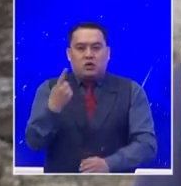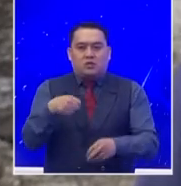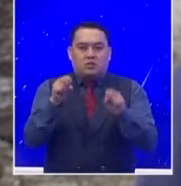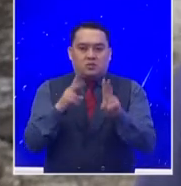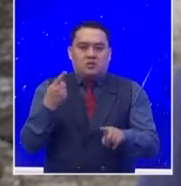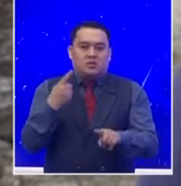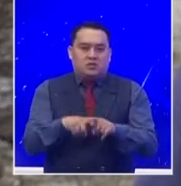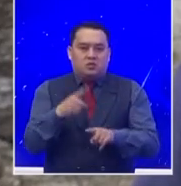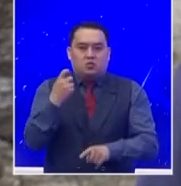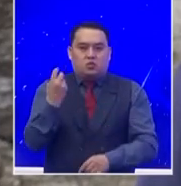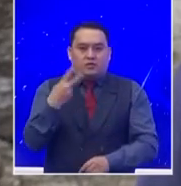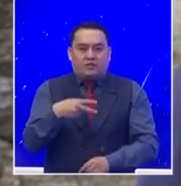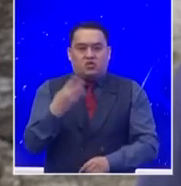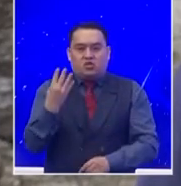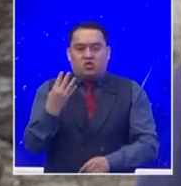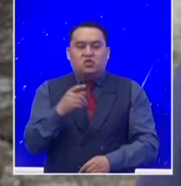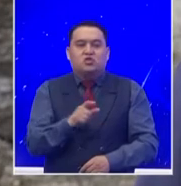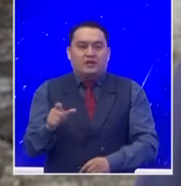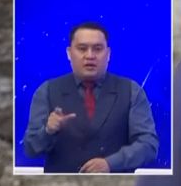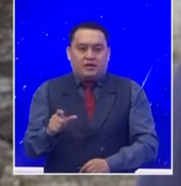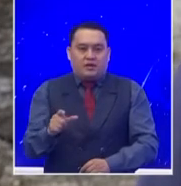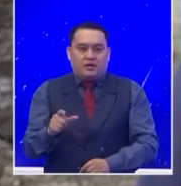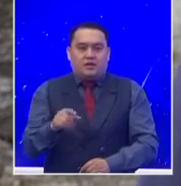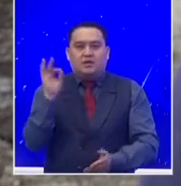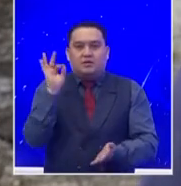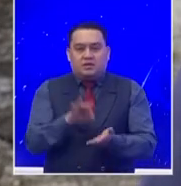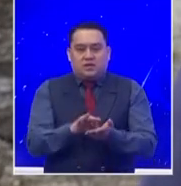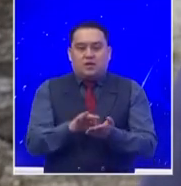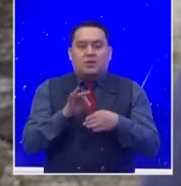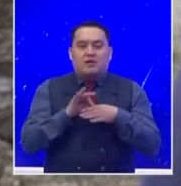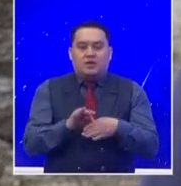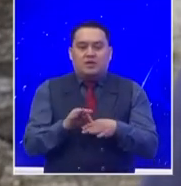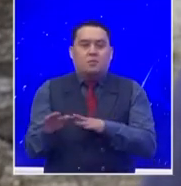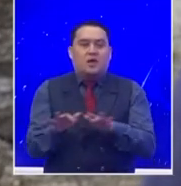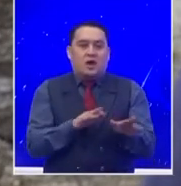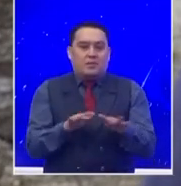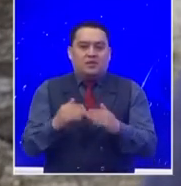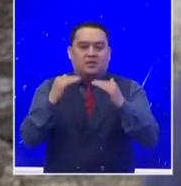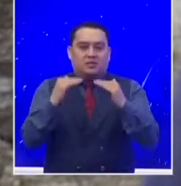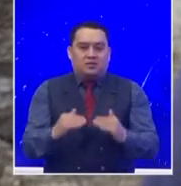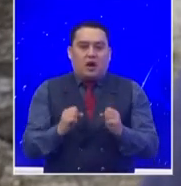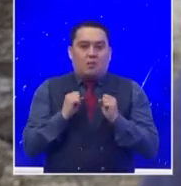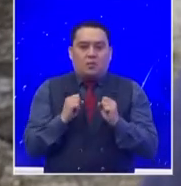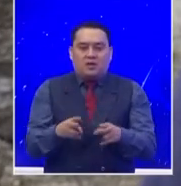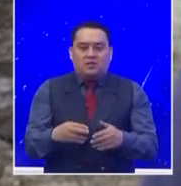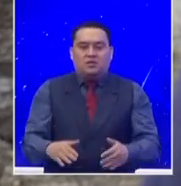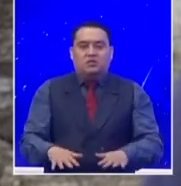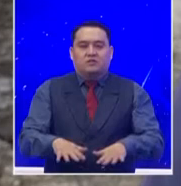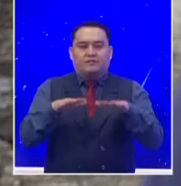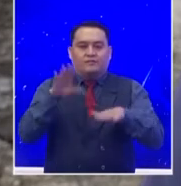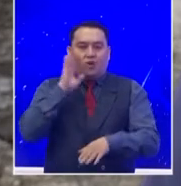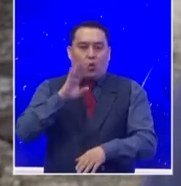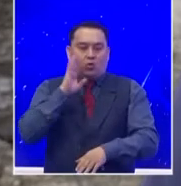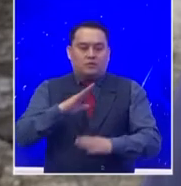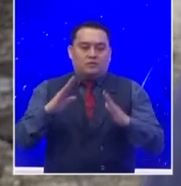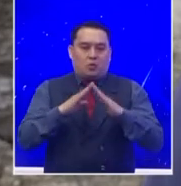и 124 человека личного состава. Цель проведения практических мероприятий – это снижение угрозы подтопления